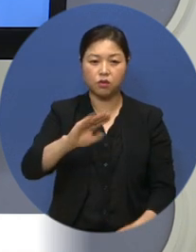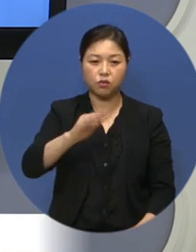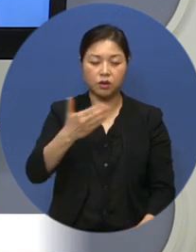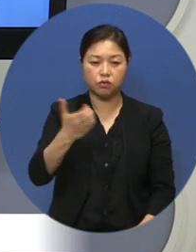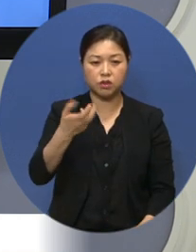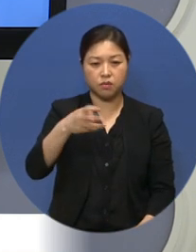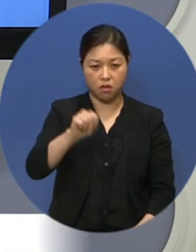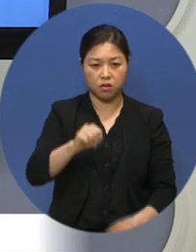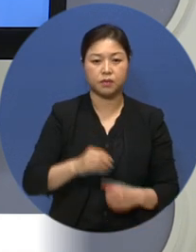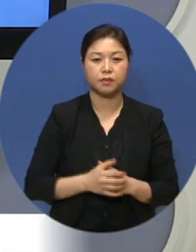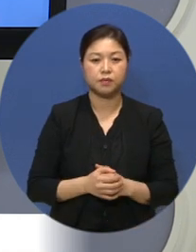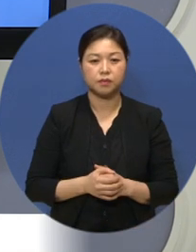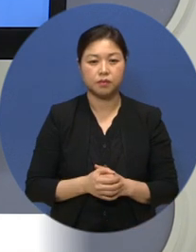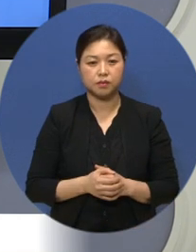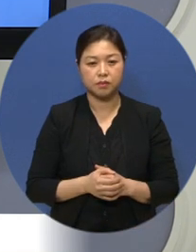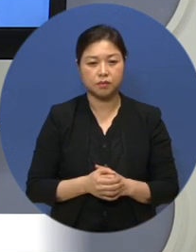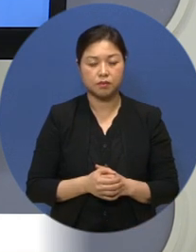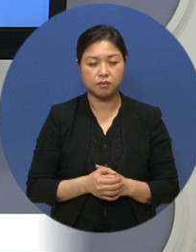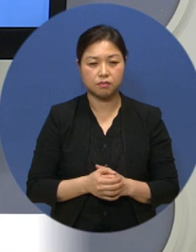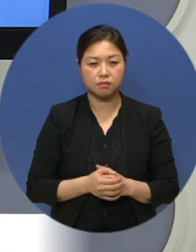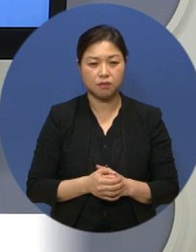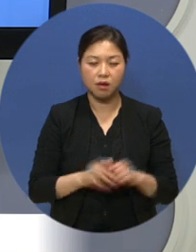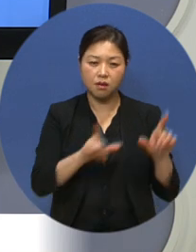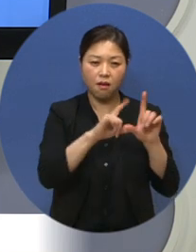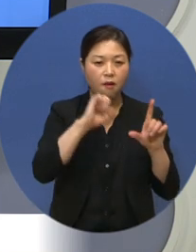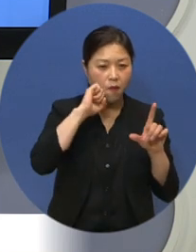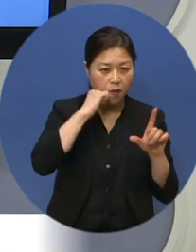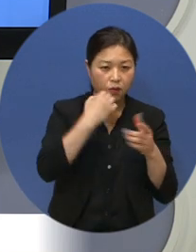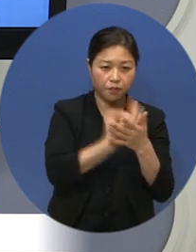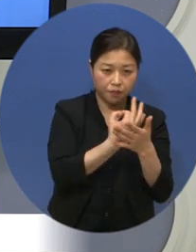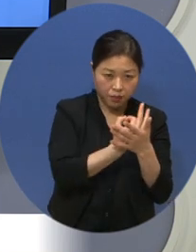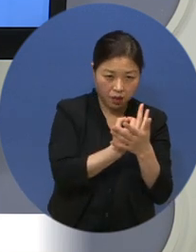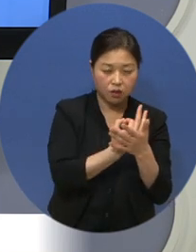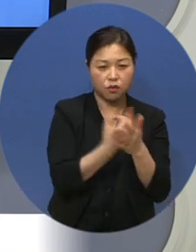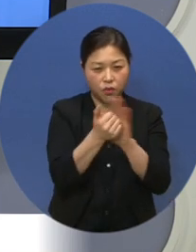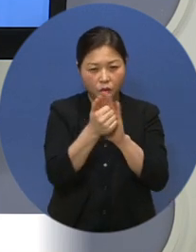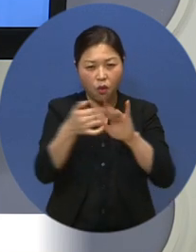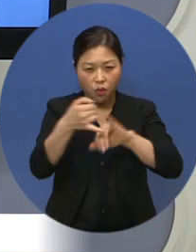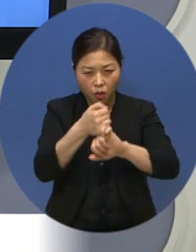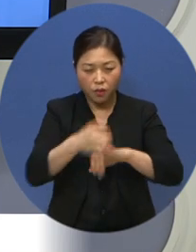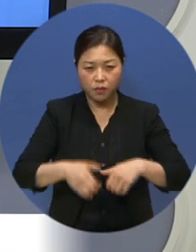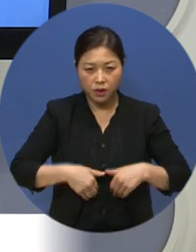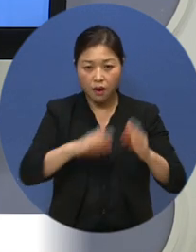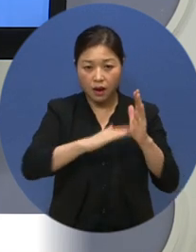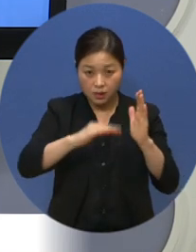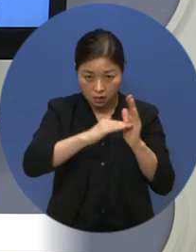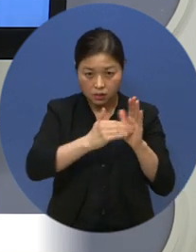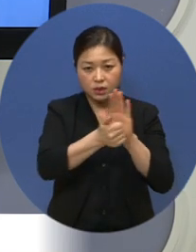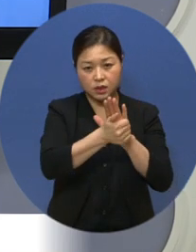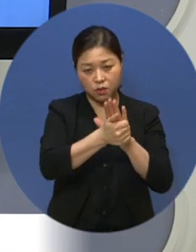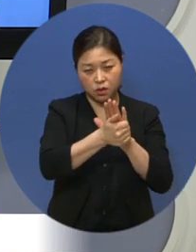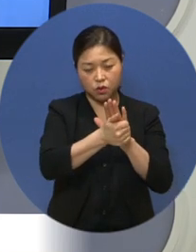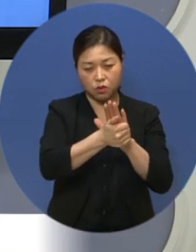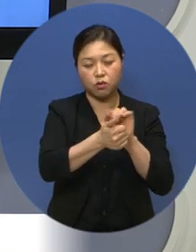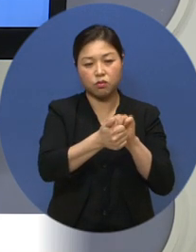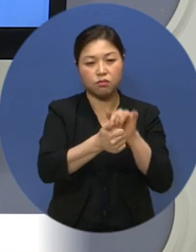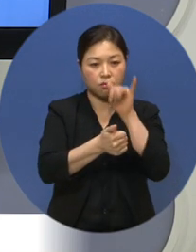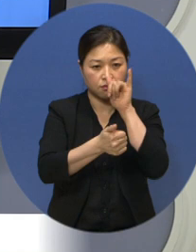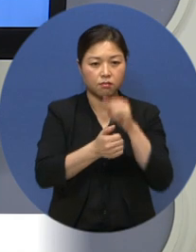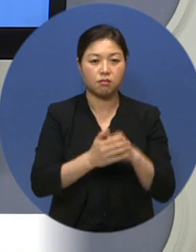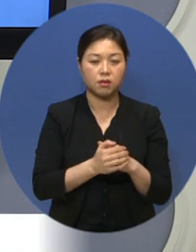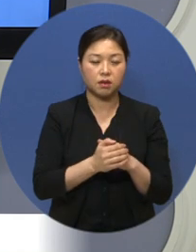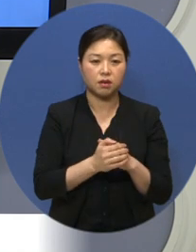씁니다 서 소득과 돌봄 위기가 굳은 위한 지원책도 강화 되는데요 저소득 시민 의